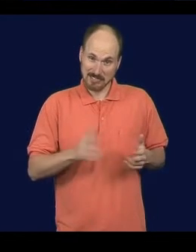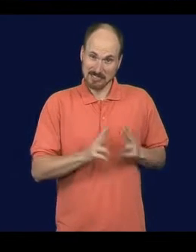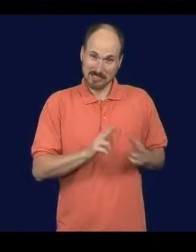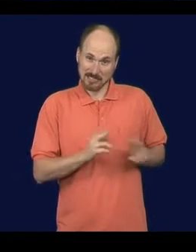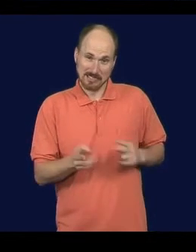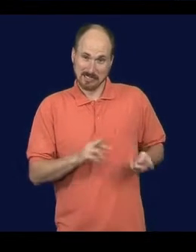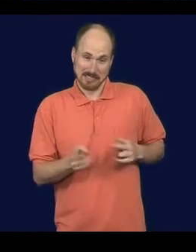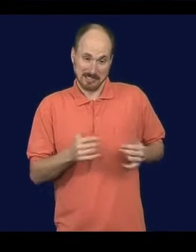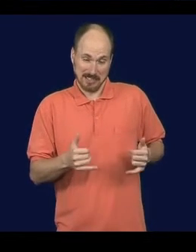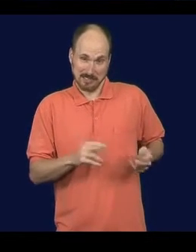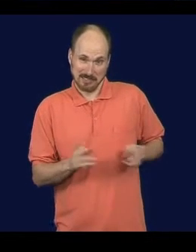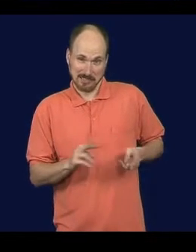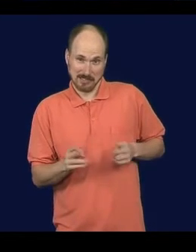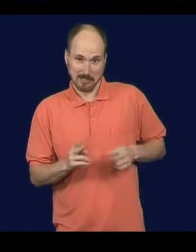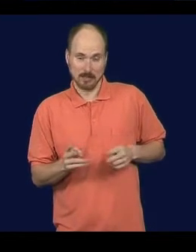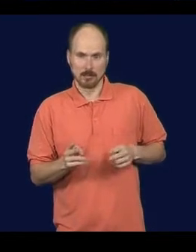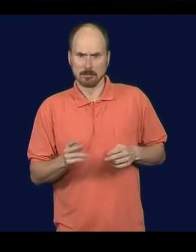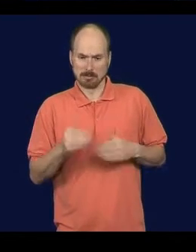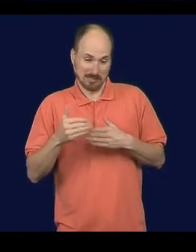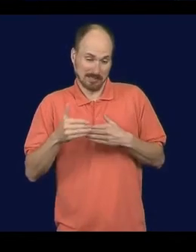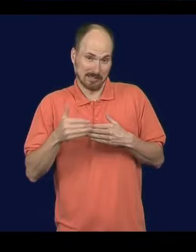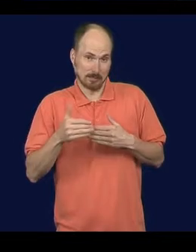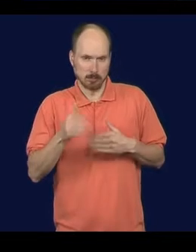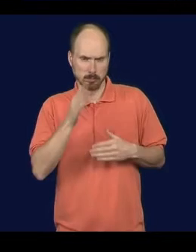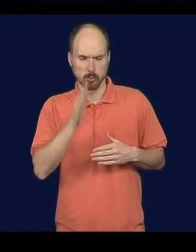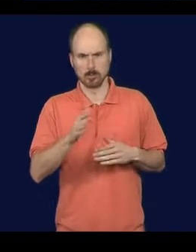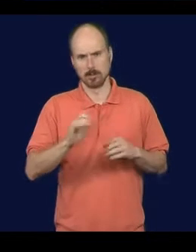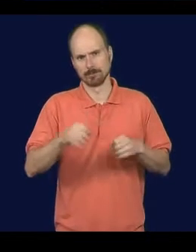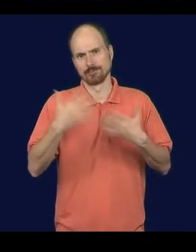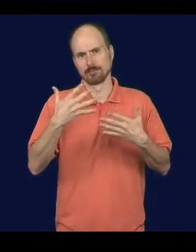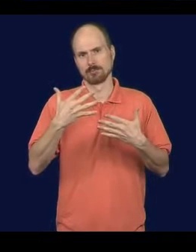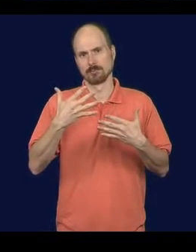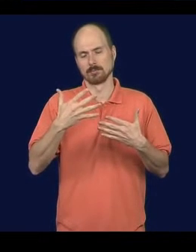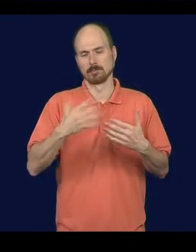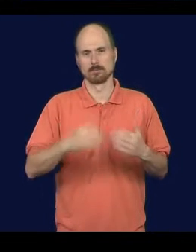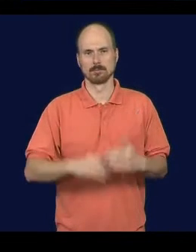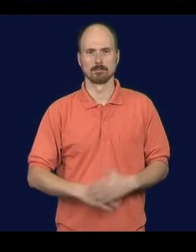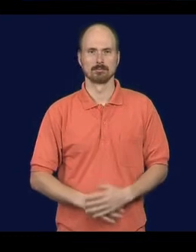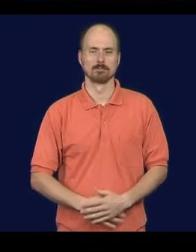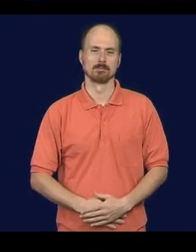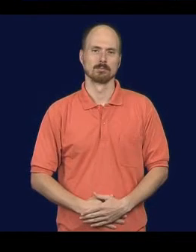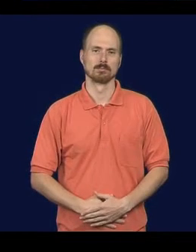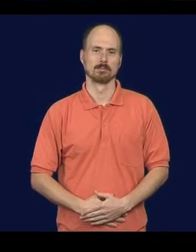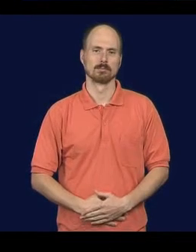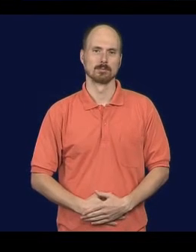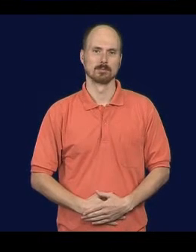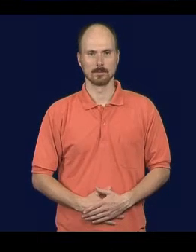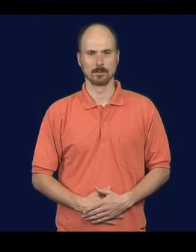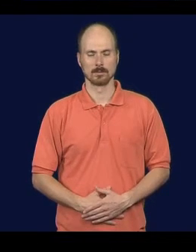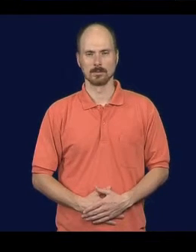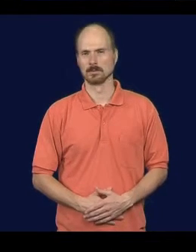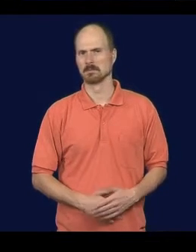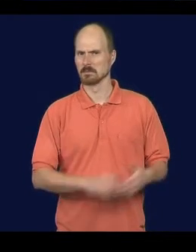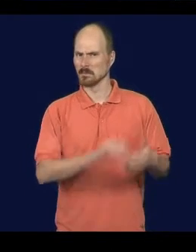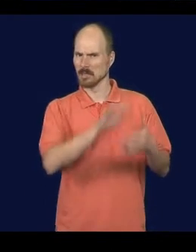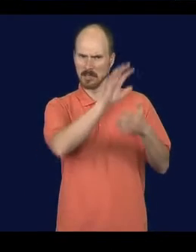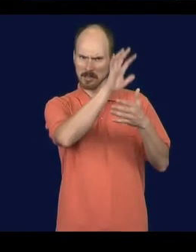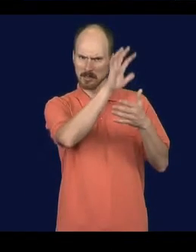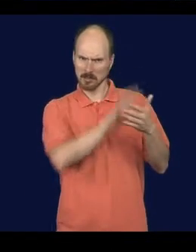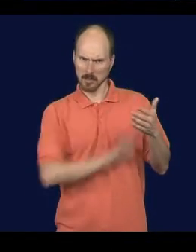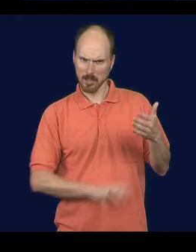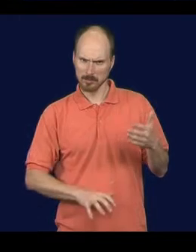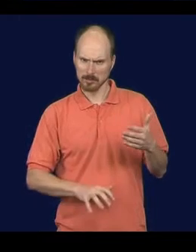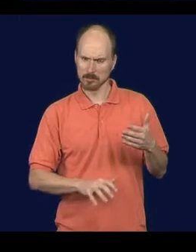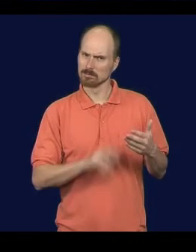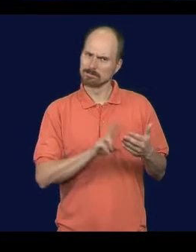teda vašeho příkladu, že na pravé straně je překážka, na levé straně překážka a třeba mezera je pouze metr nebo